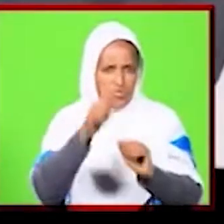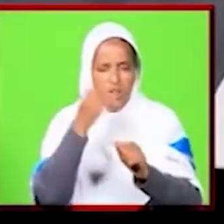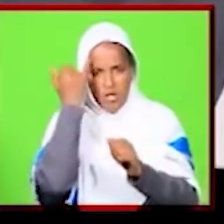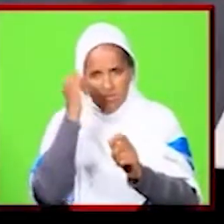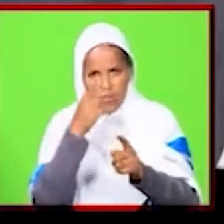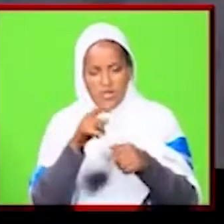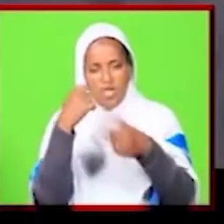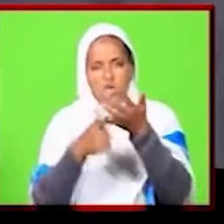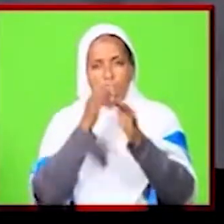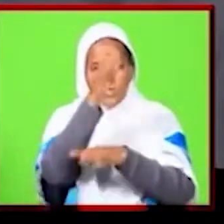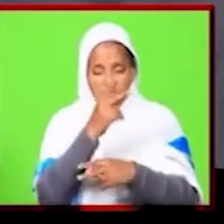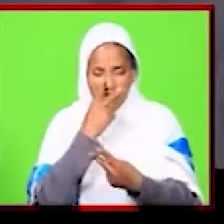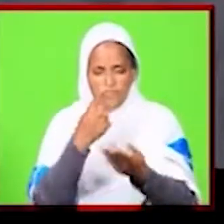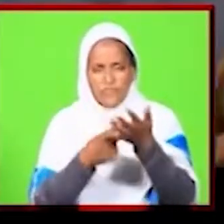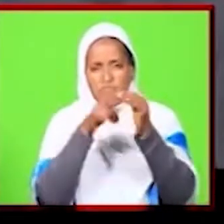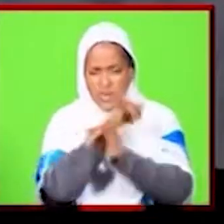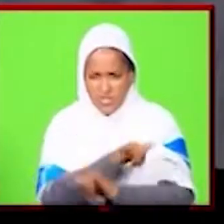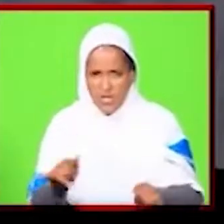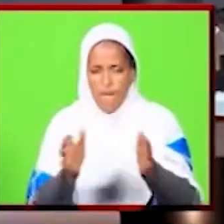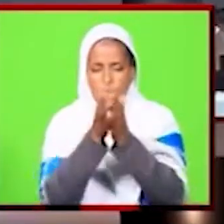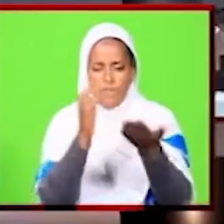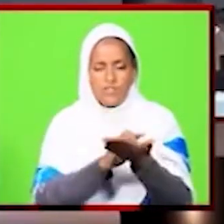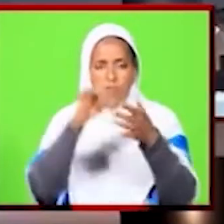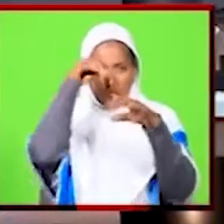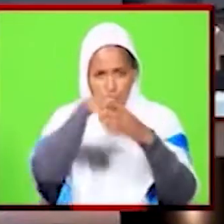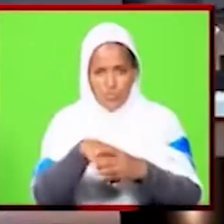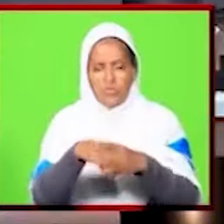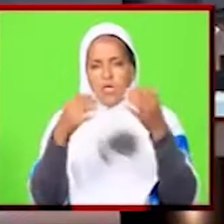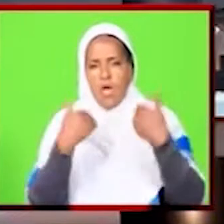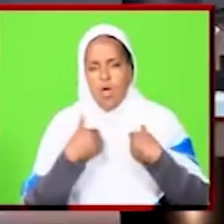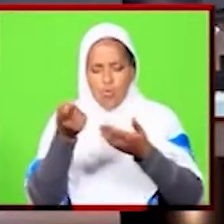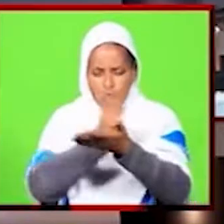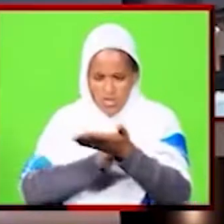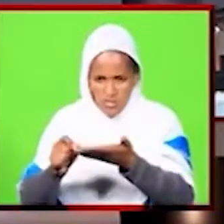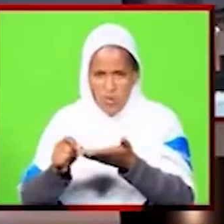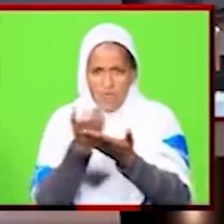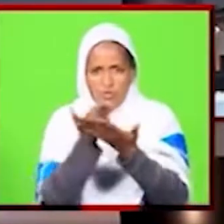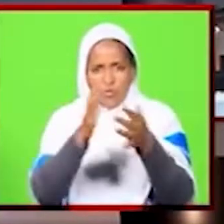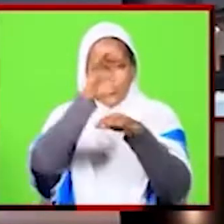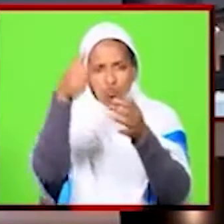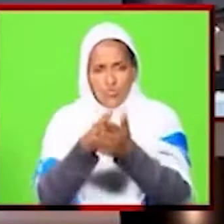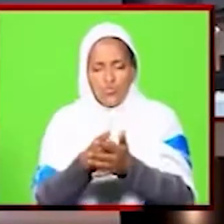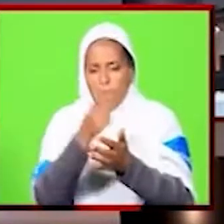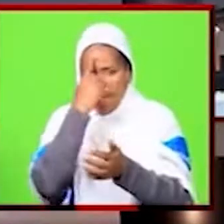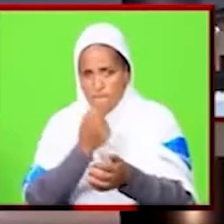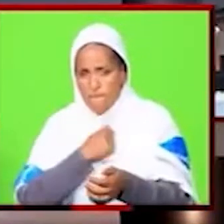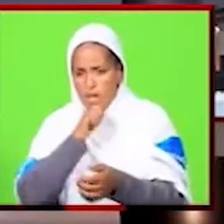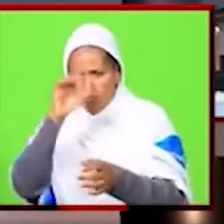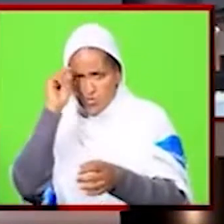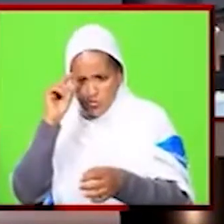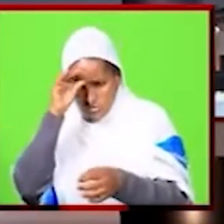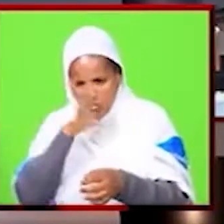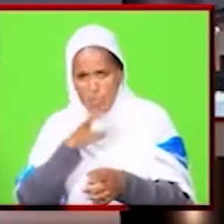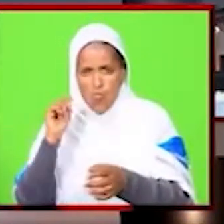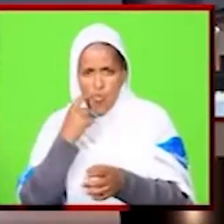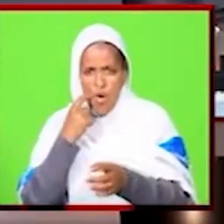ምናልባት ሰዶምና ገሞራ ሳይሆን አይቀርም ብለዋል። ይሄ ወደፊት የሚታይ ይሆናል። ስለዚህ ይህንና ይህን የመሳሰሉ በመጽሐፍ ቅዱስ ያሉ